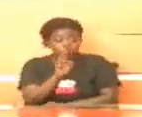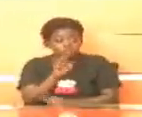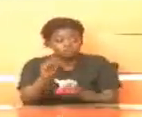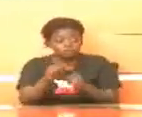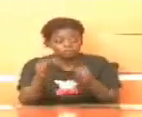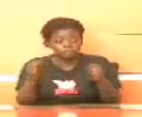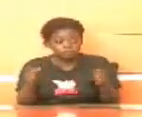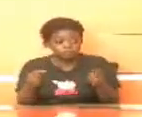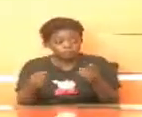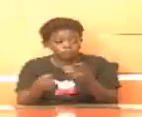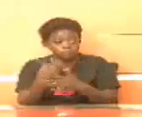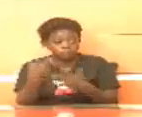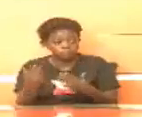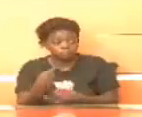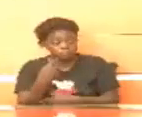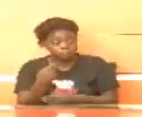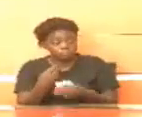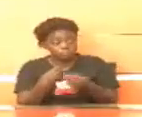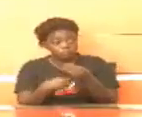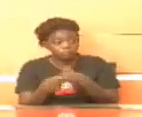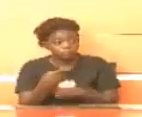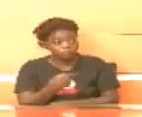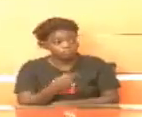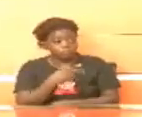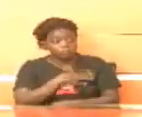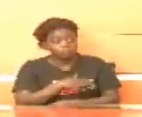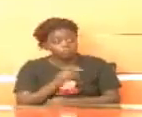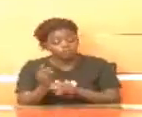n'okukosa ekibumba. Eyaguza eddagala eryo nkusaba busabi